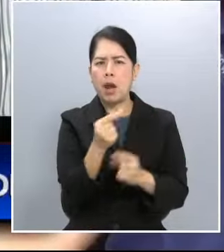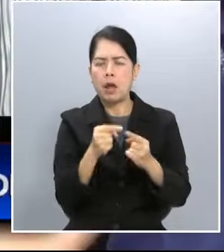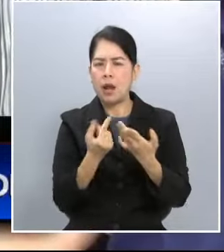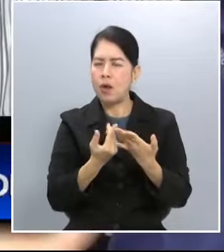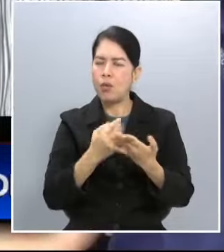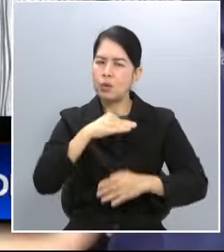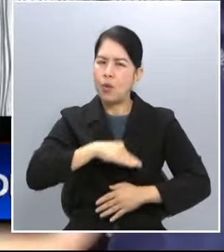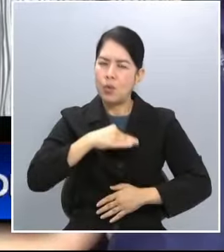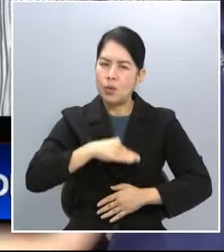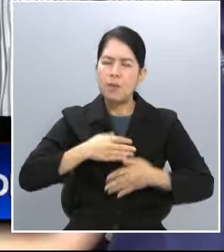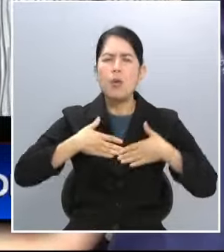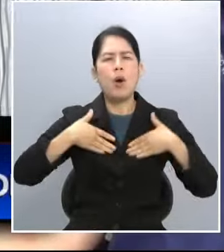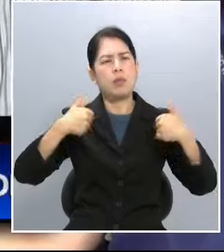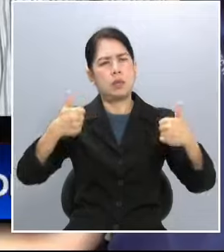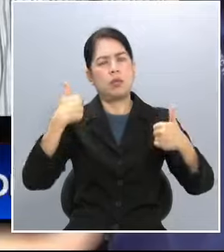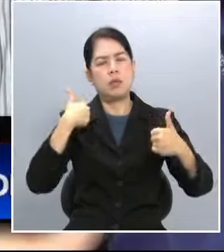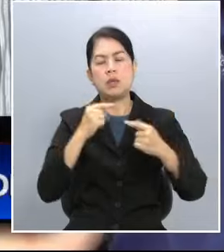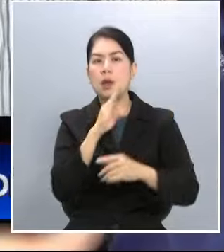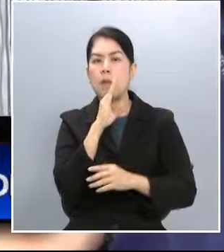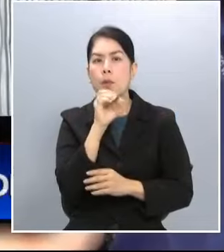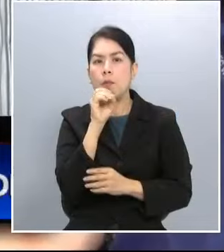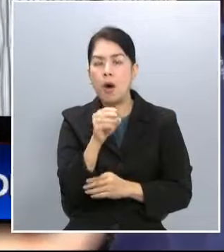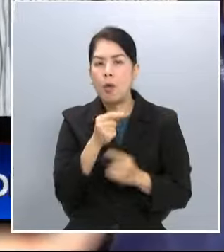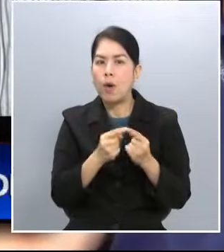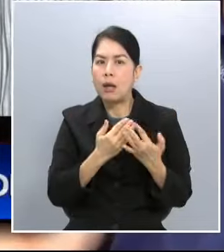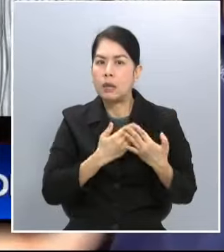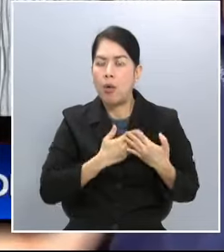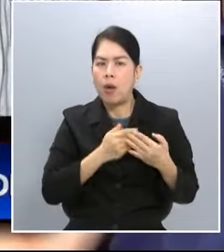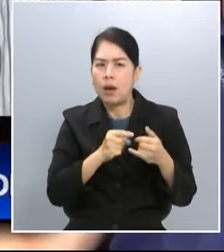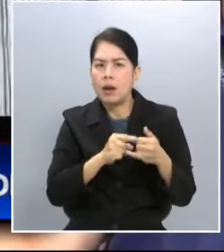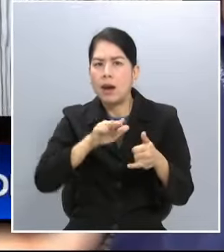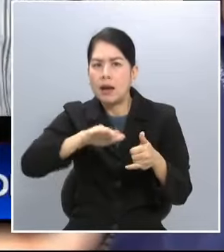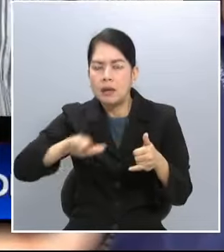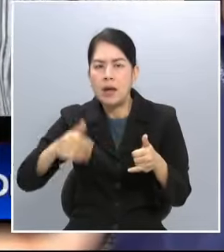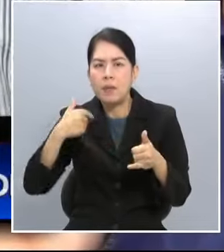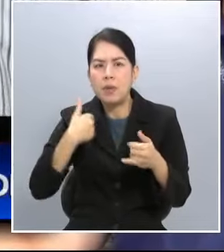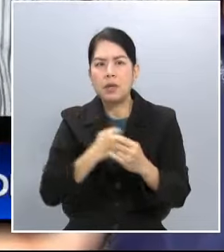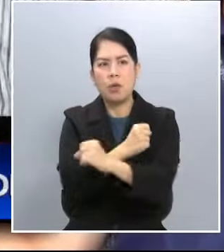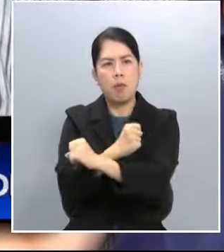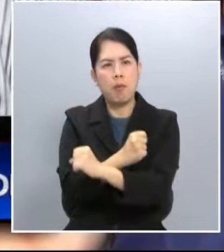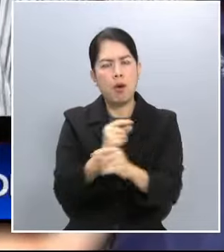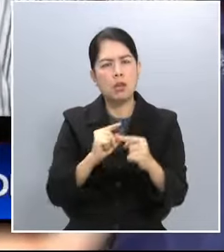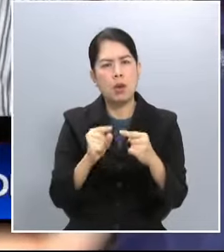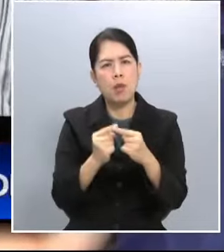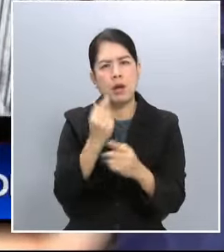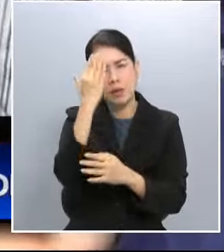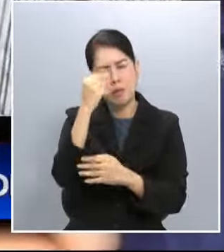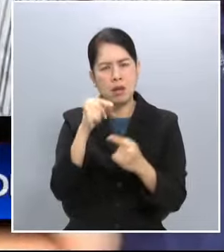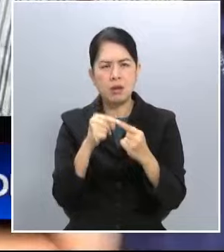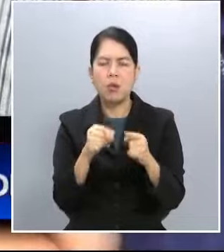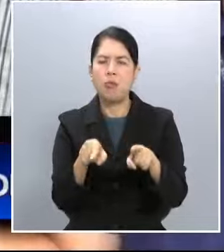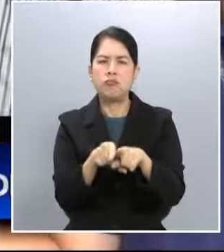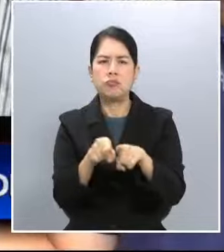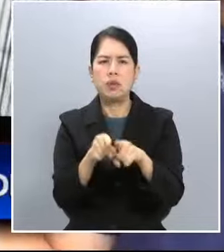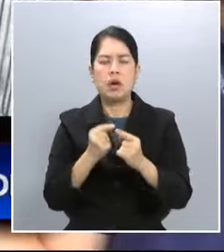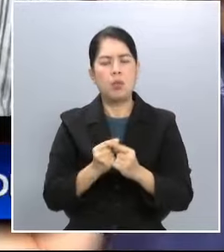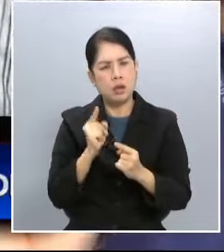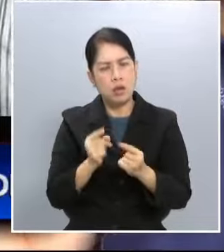เด็กคุณปกป้องเด็กคุณอยากไปทำอะไรในสิ่งที่น้องเขาทำแล้วไม่มีความสุขค่ะ แม่อันนี้บางคนเขาม